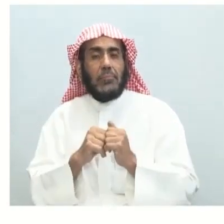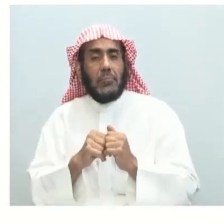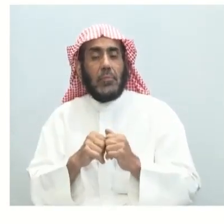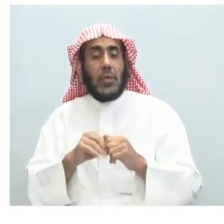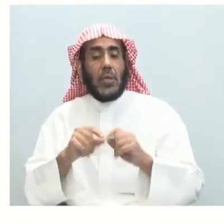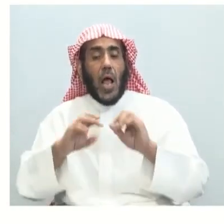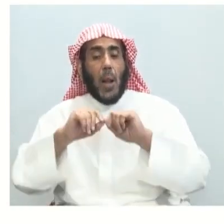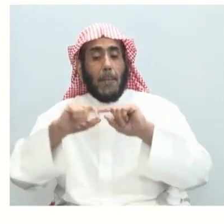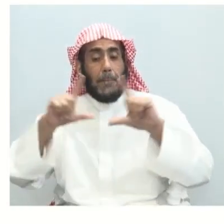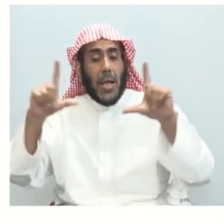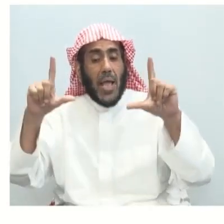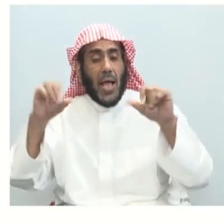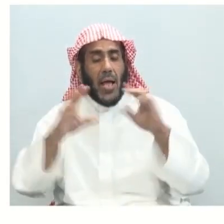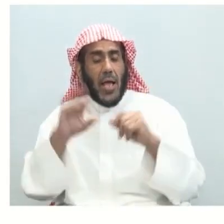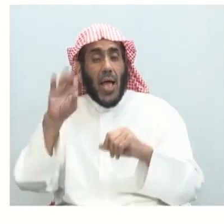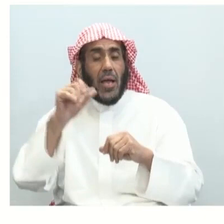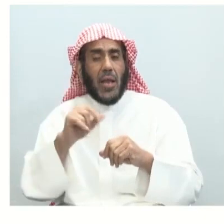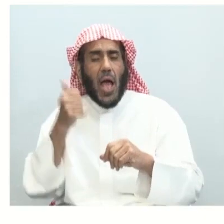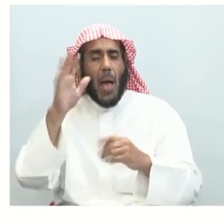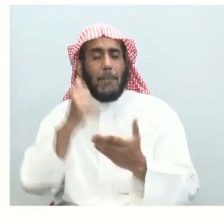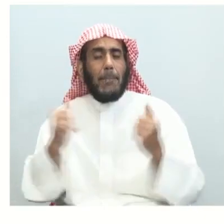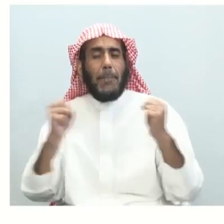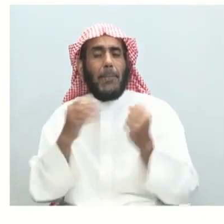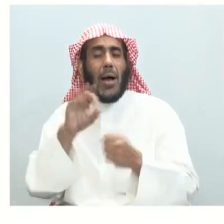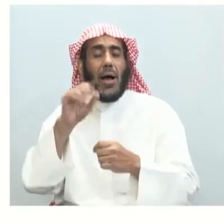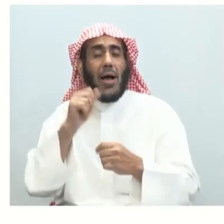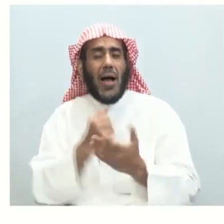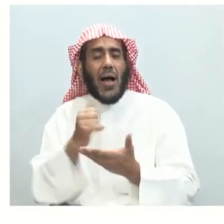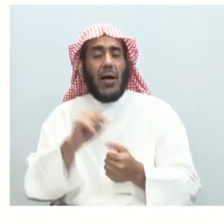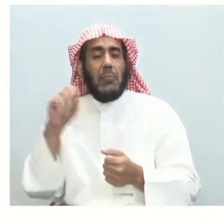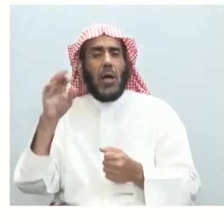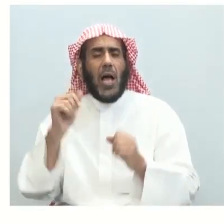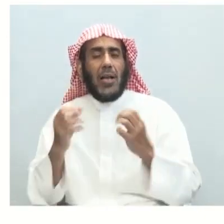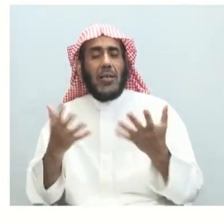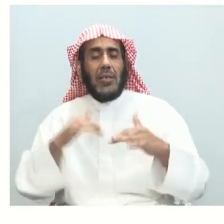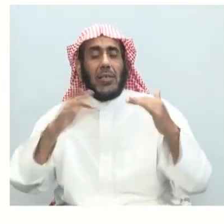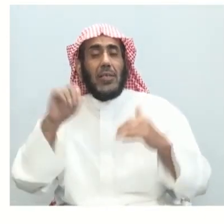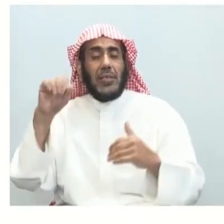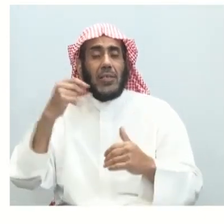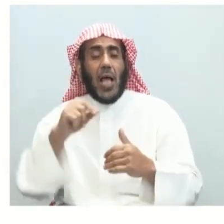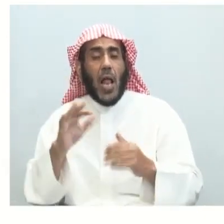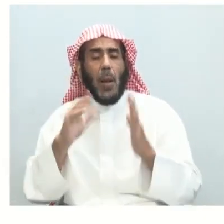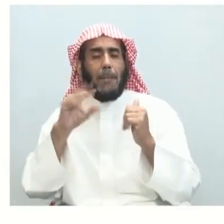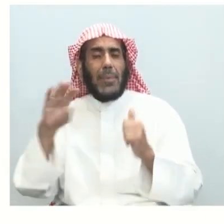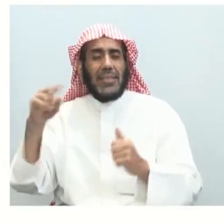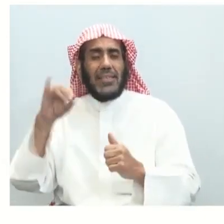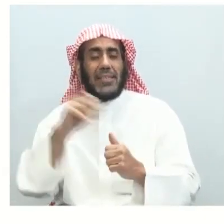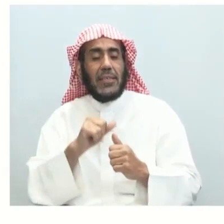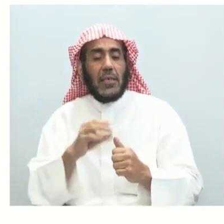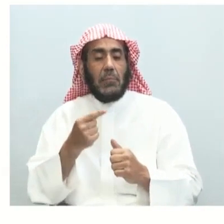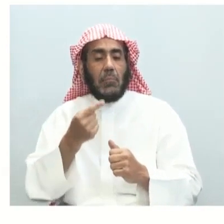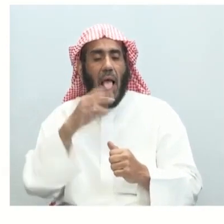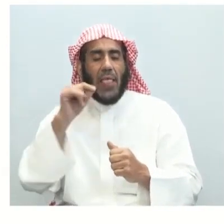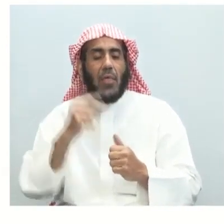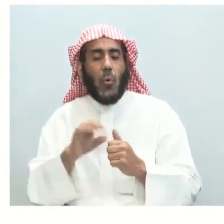البيان ابهى الاعتدال مصر الذوق